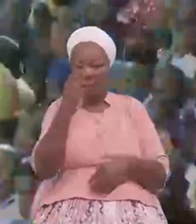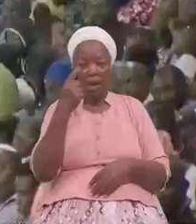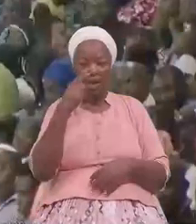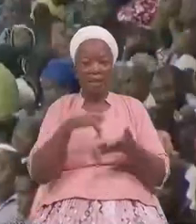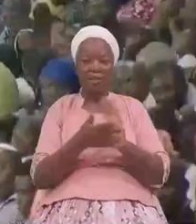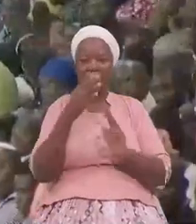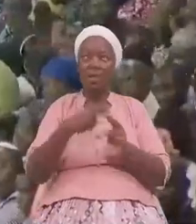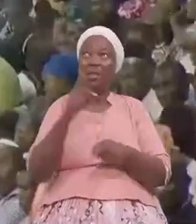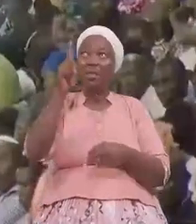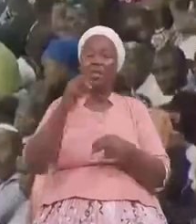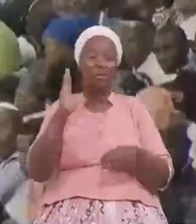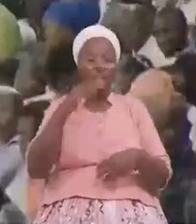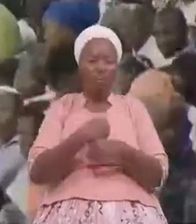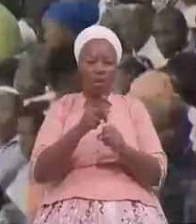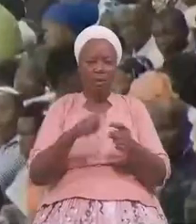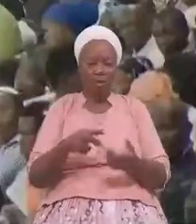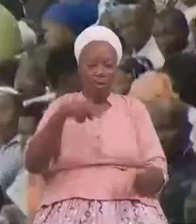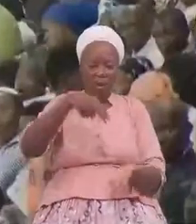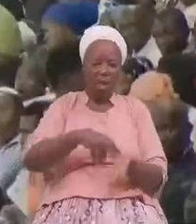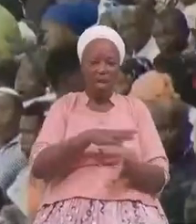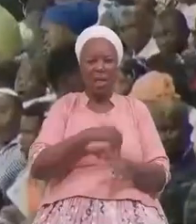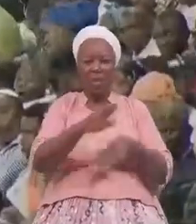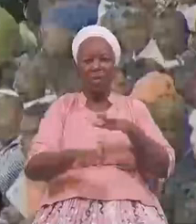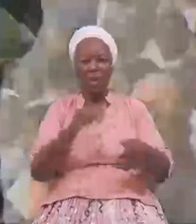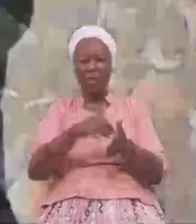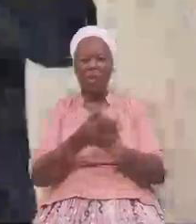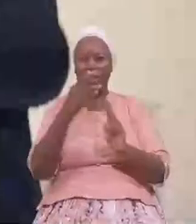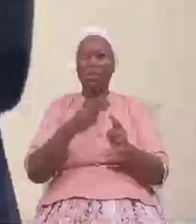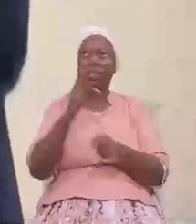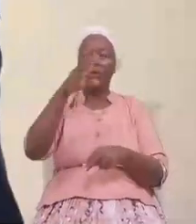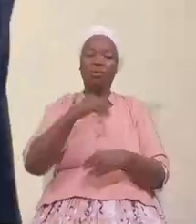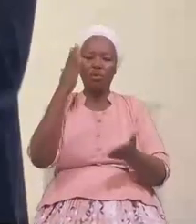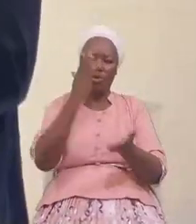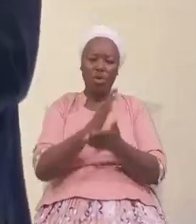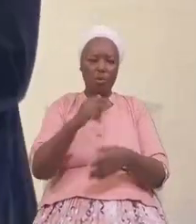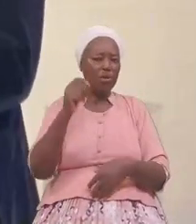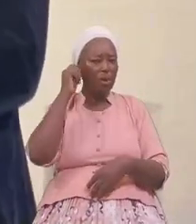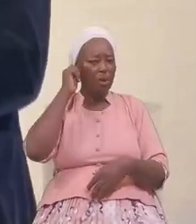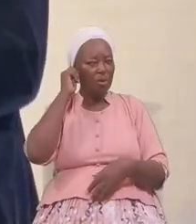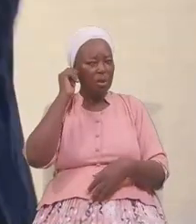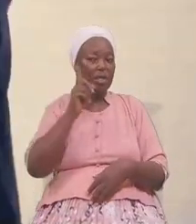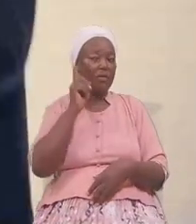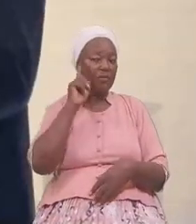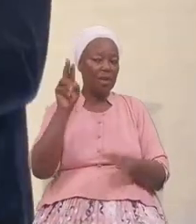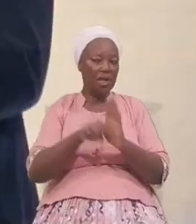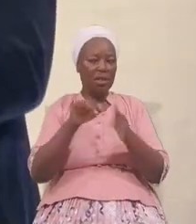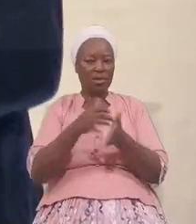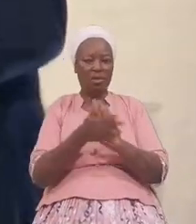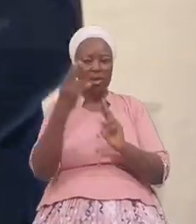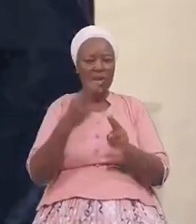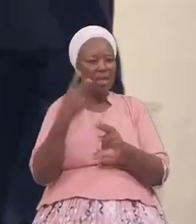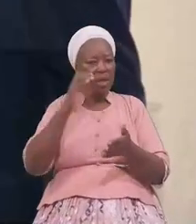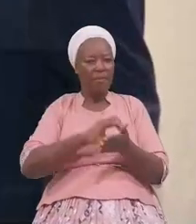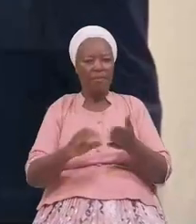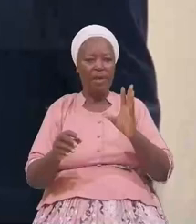et marcher. Il ouvrira tes oreilles. Verset 6. Alors,